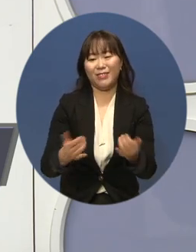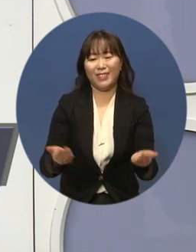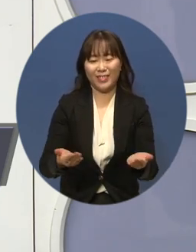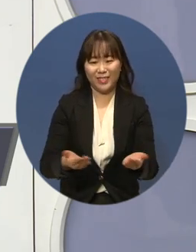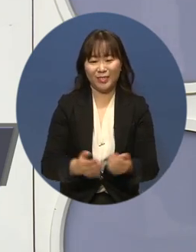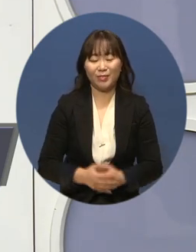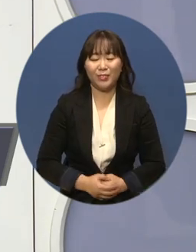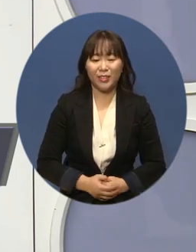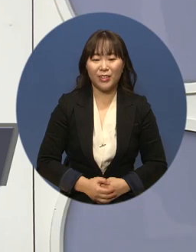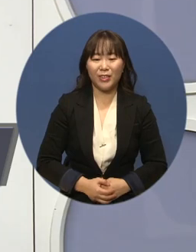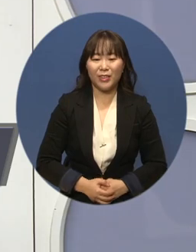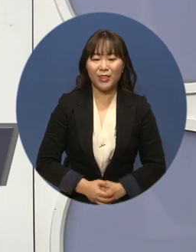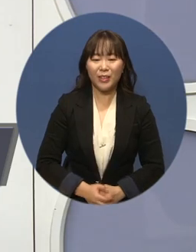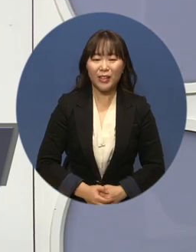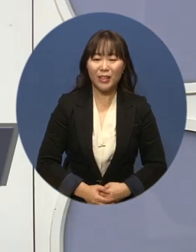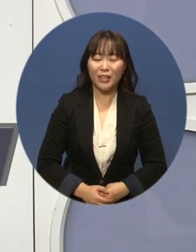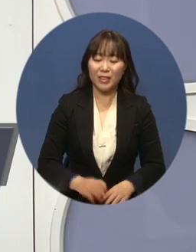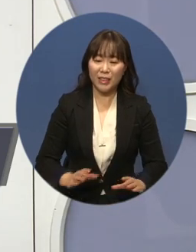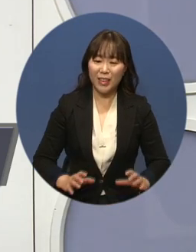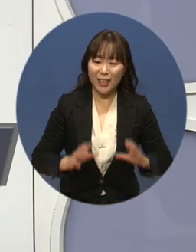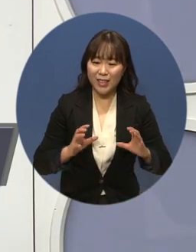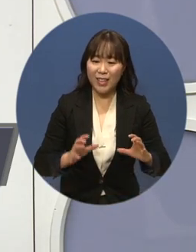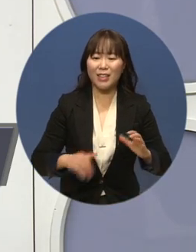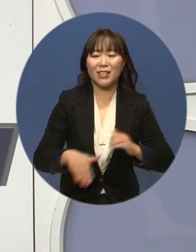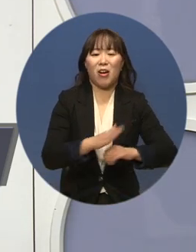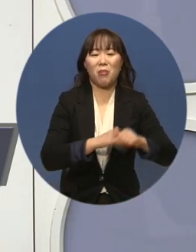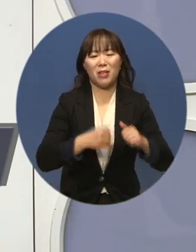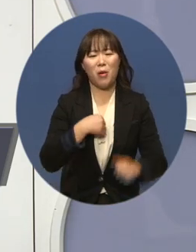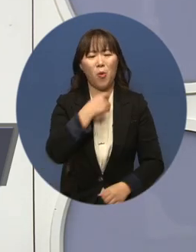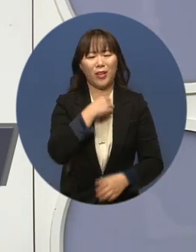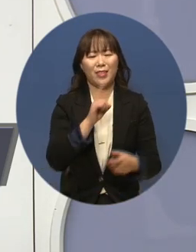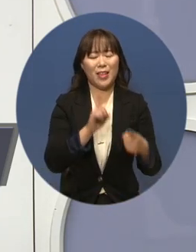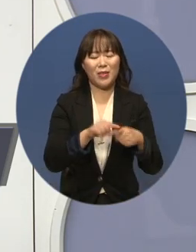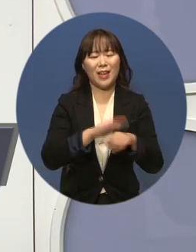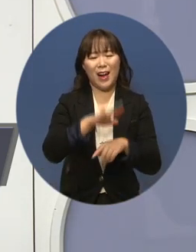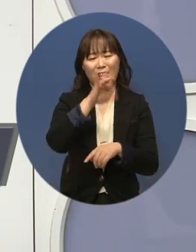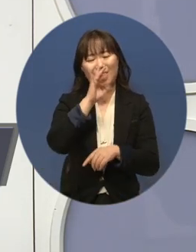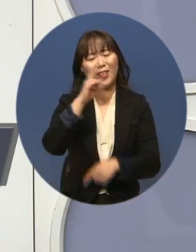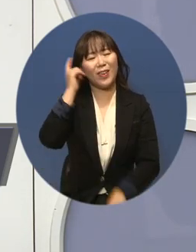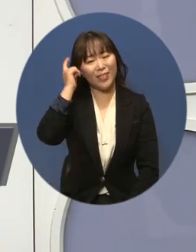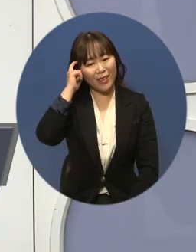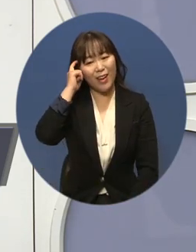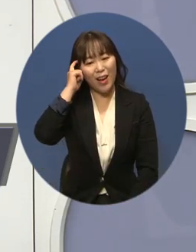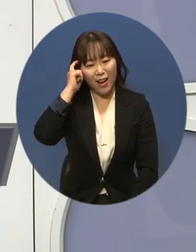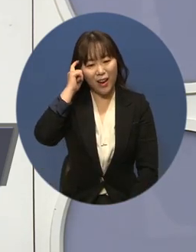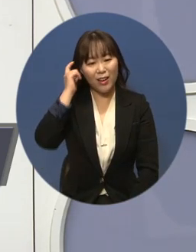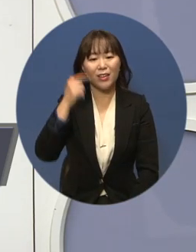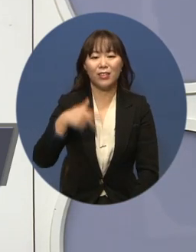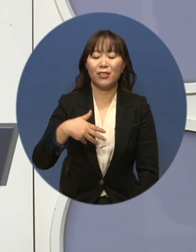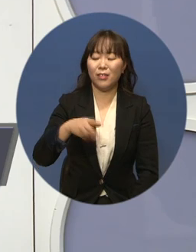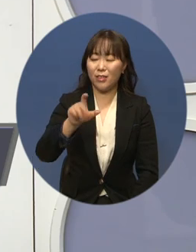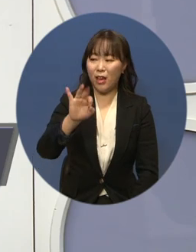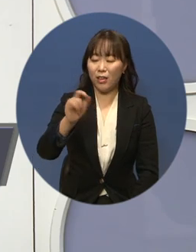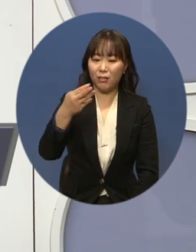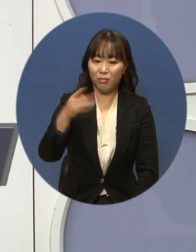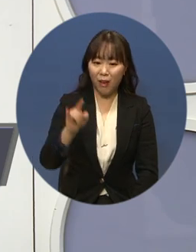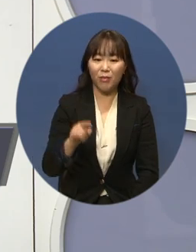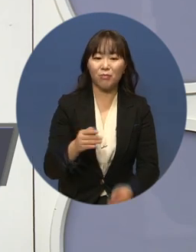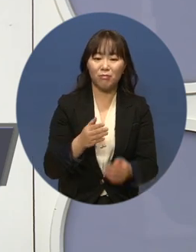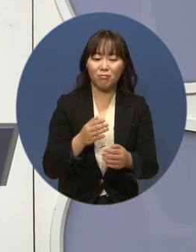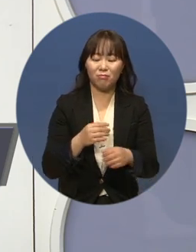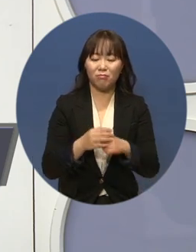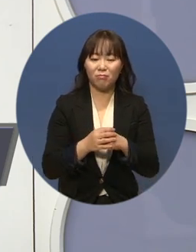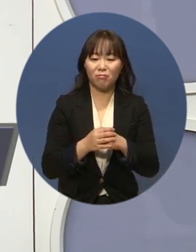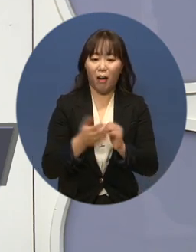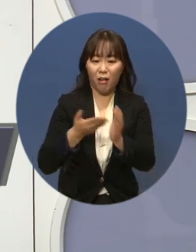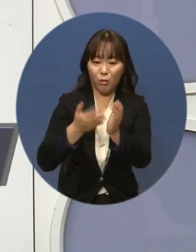그래서 세상 일이 자기 마음 먹은 대로 잘 안 되는구나. 네. 차인태 선생님께서 장학회전 오는 학생